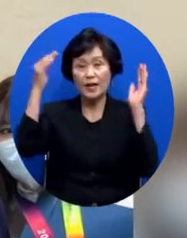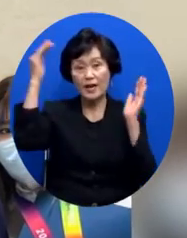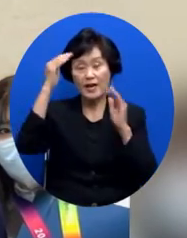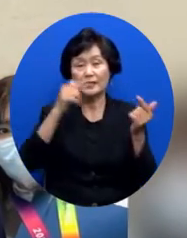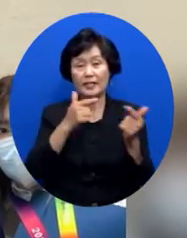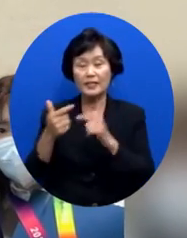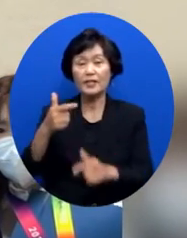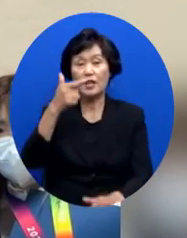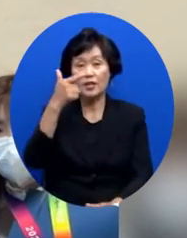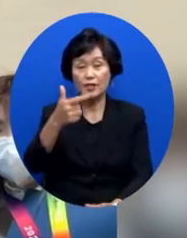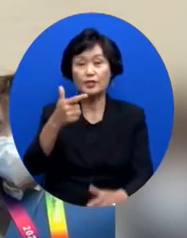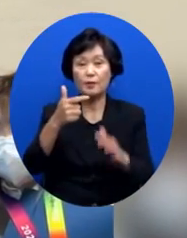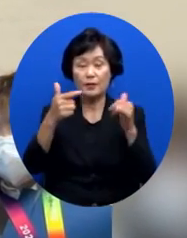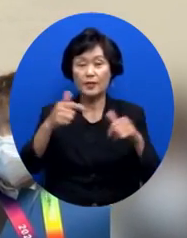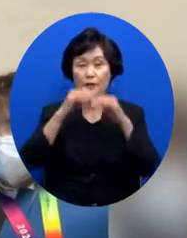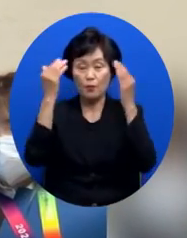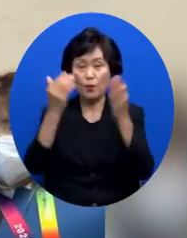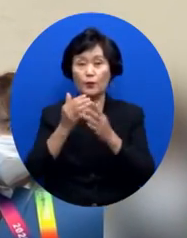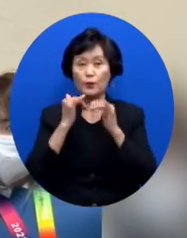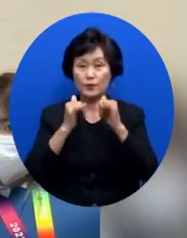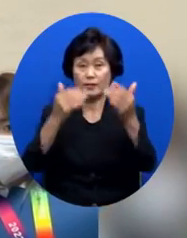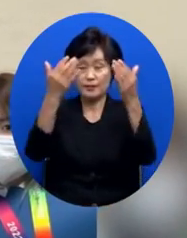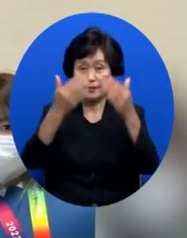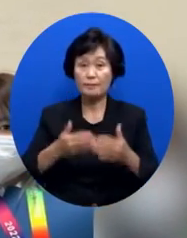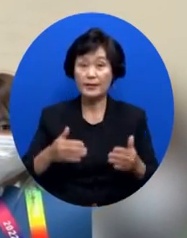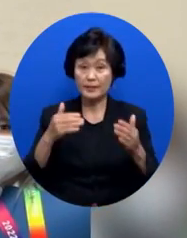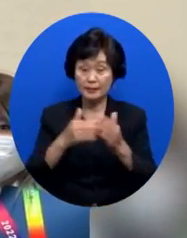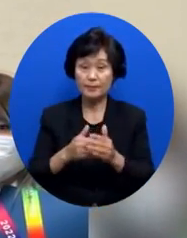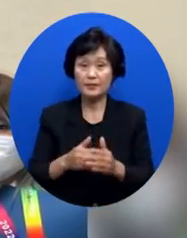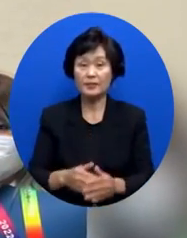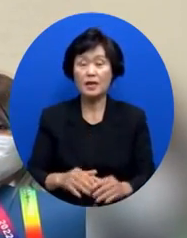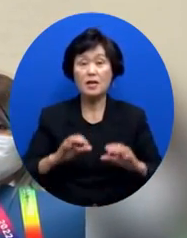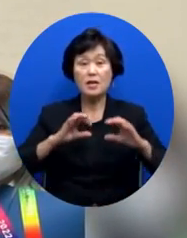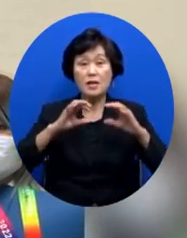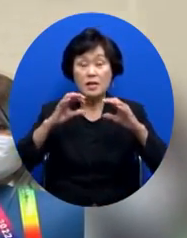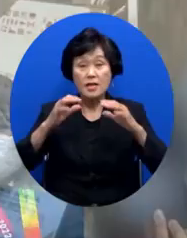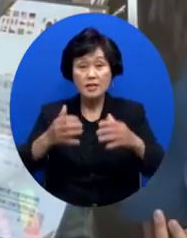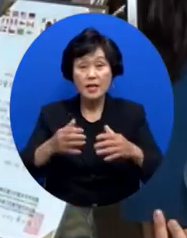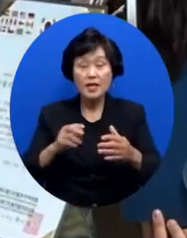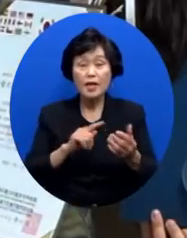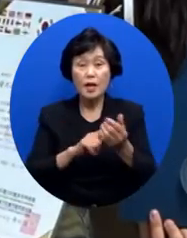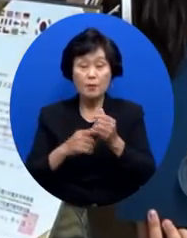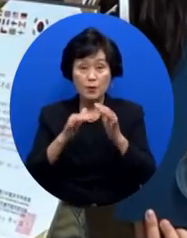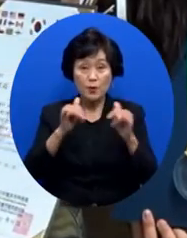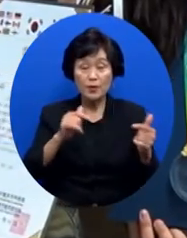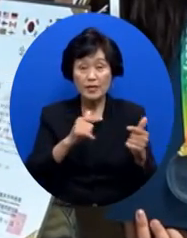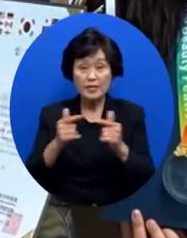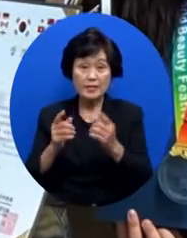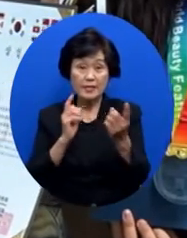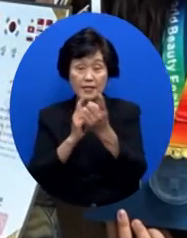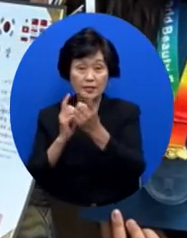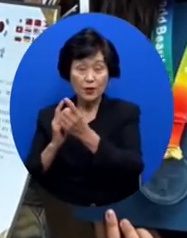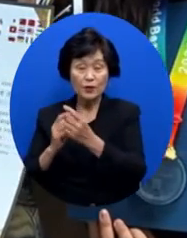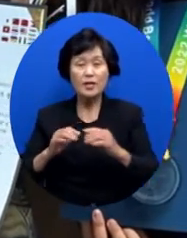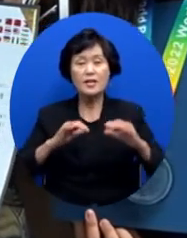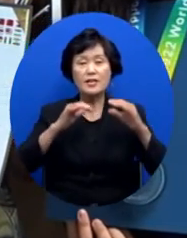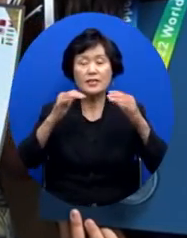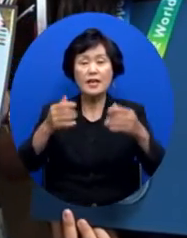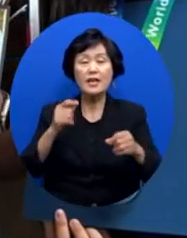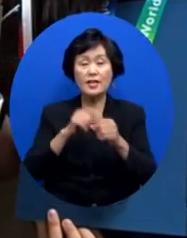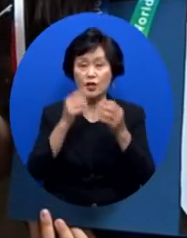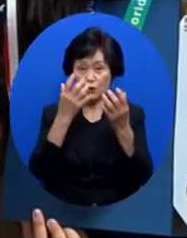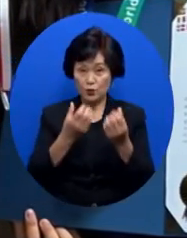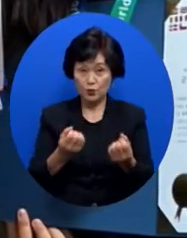지난 5월 열린 제 12회 월드 뷰티 페스티벌은 전세계 미용인 을 대상으로 하는 글로벌 뷰티 축제로 올해